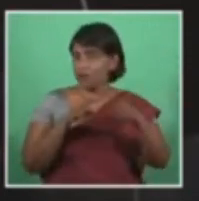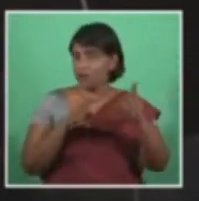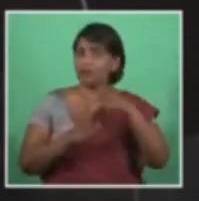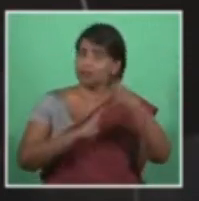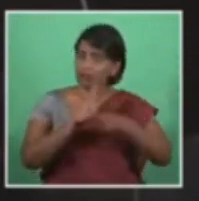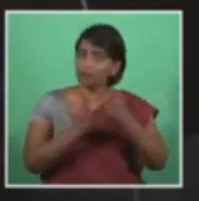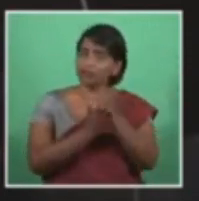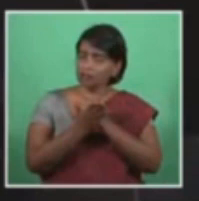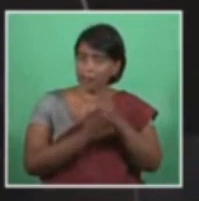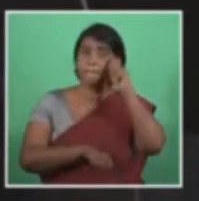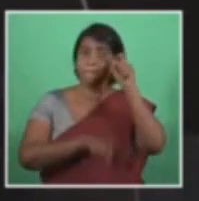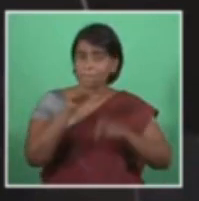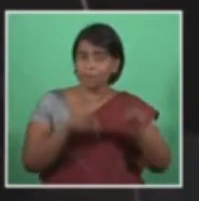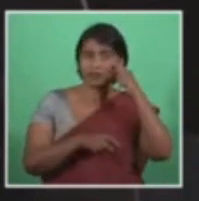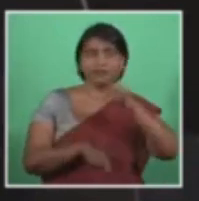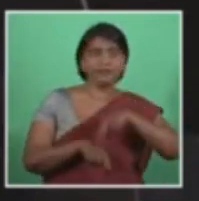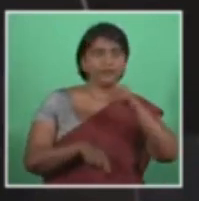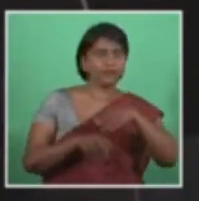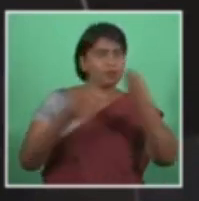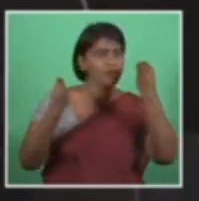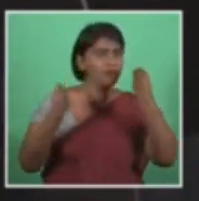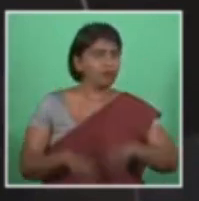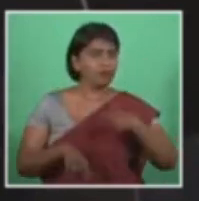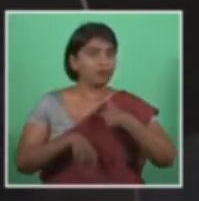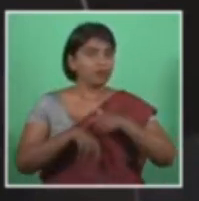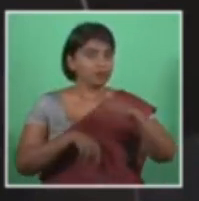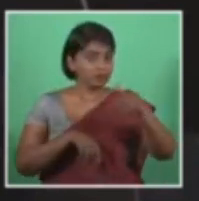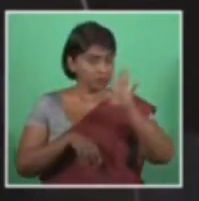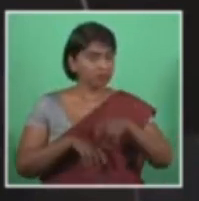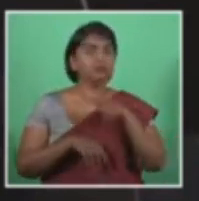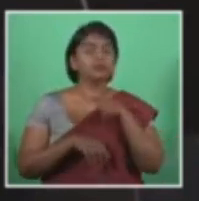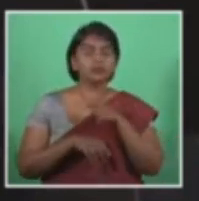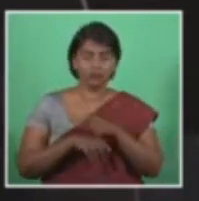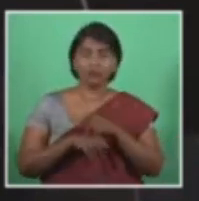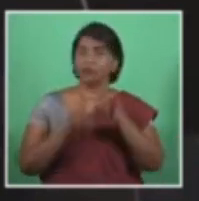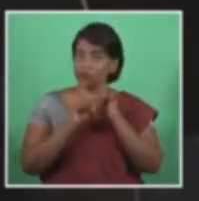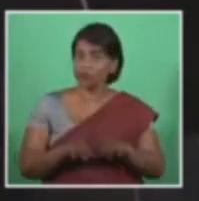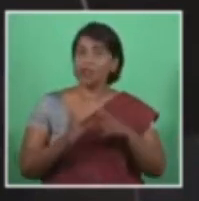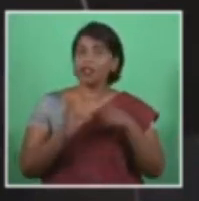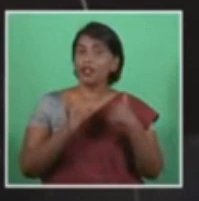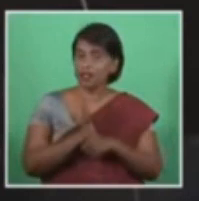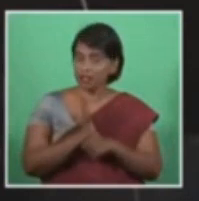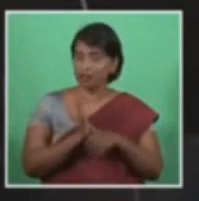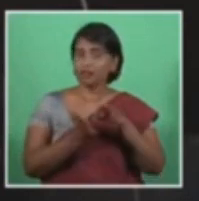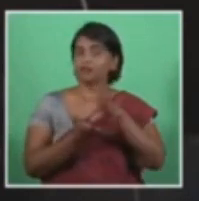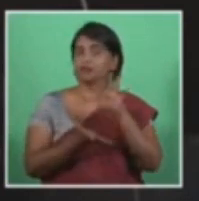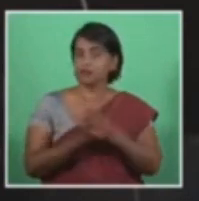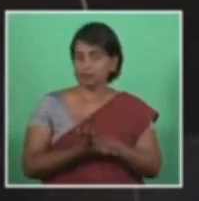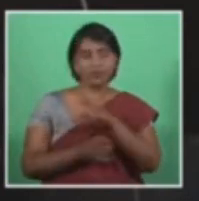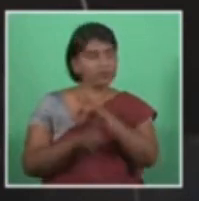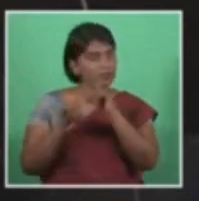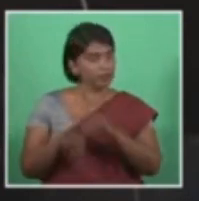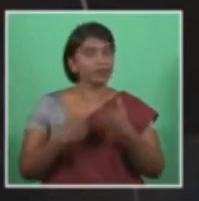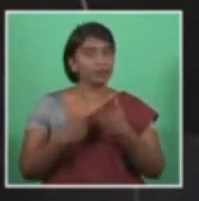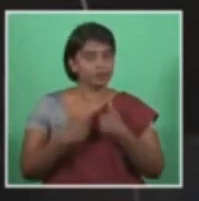මේ රටේ පුරවැසියන්ටම ඒ විශ්වාසය කඩා වැටලා තියෙන අවස්ථාවක තමයි මෙවැනි පනත් මේ ගේන්න හදන. ඉතින් මේ